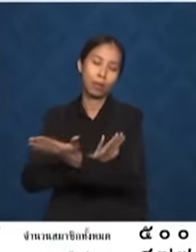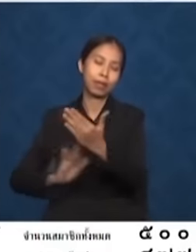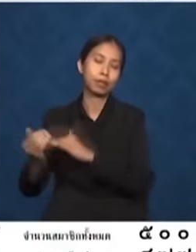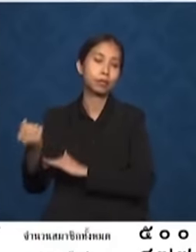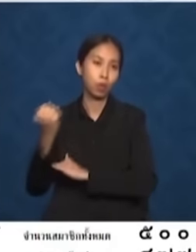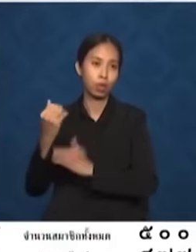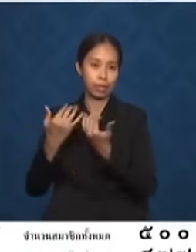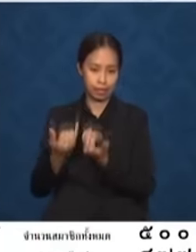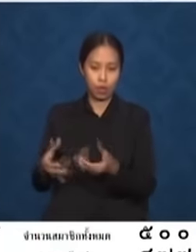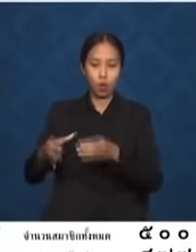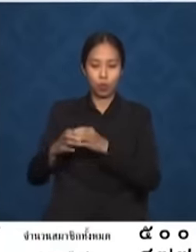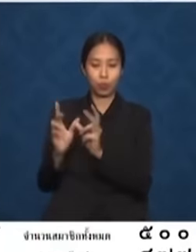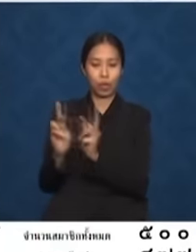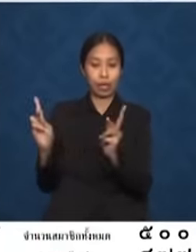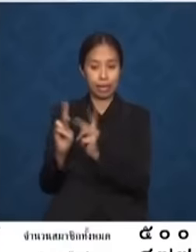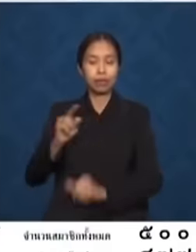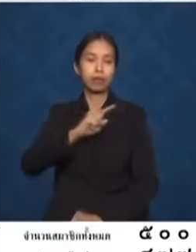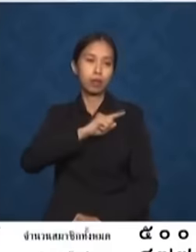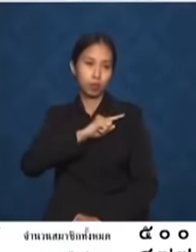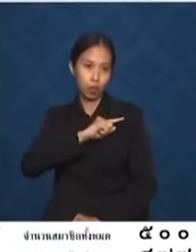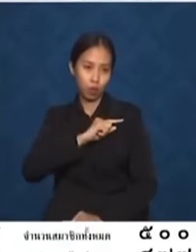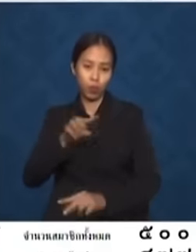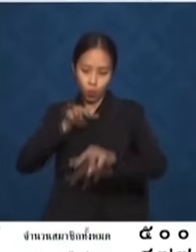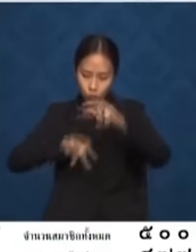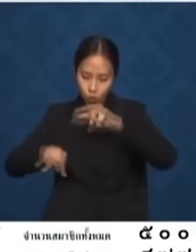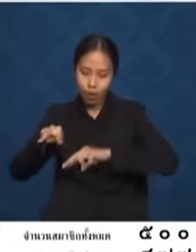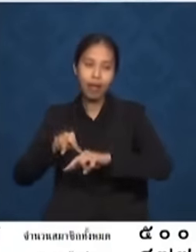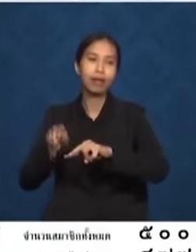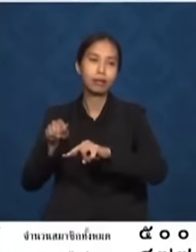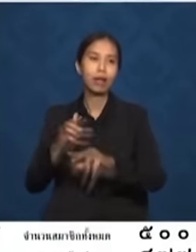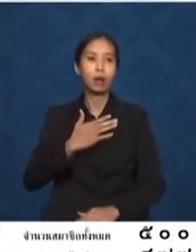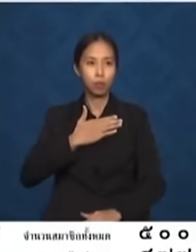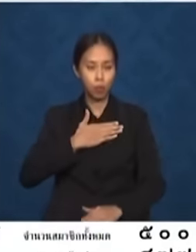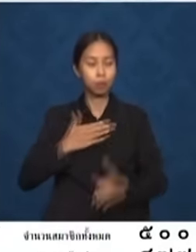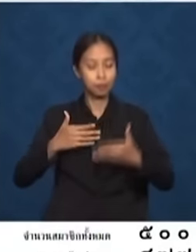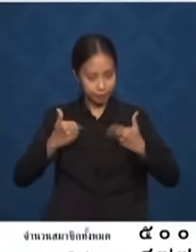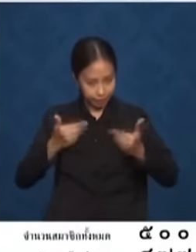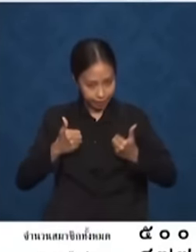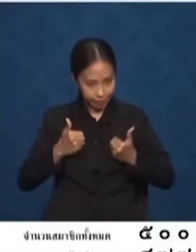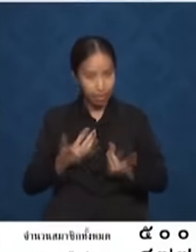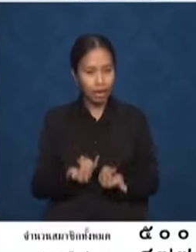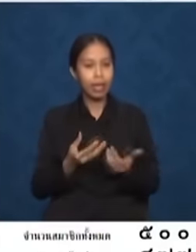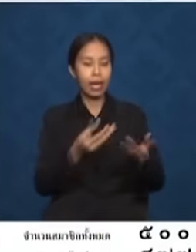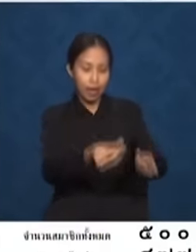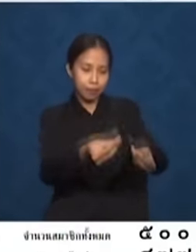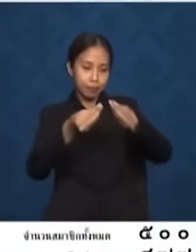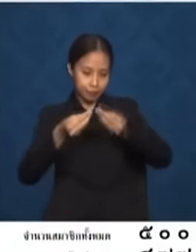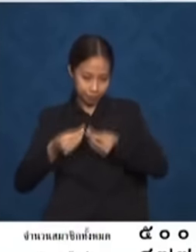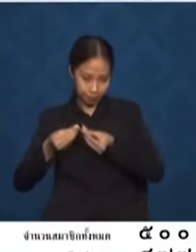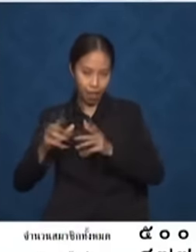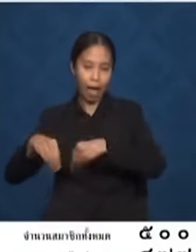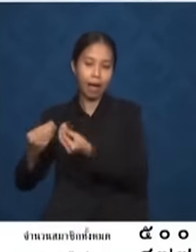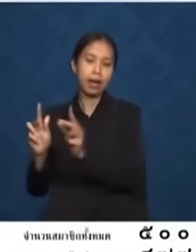ธิการของผมนะครับก็ทำหน้าที่ในเรื่องของการดูความมั่นคงอยู่แล้วผมเองก็ยินดีนะครับท่านประธานครับที่จะรับเรื่องนี้เข้าสู่กรรมธิ